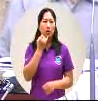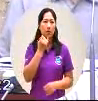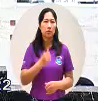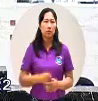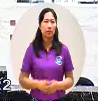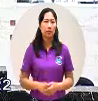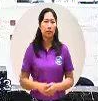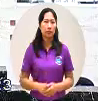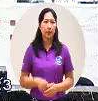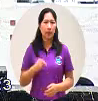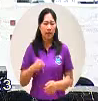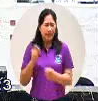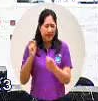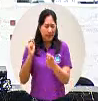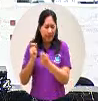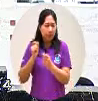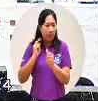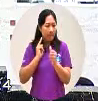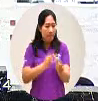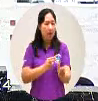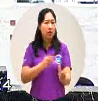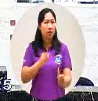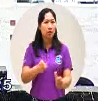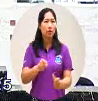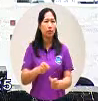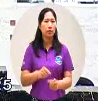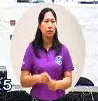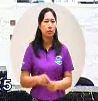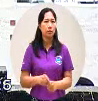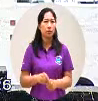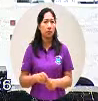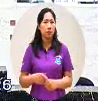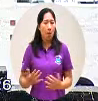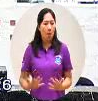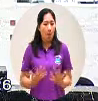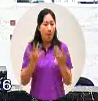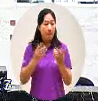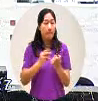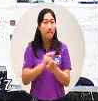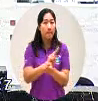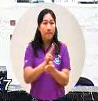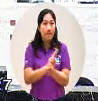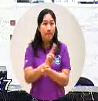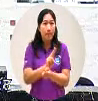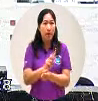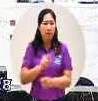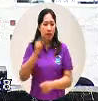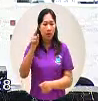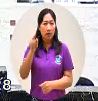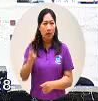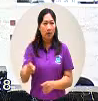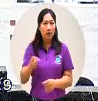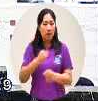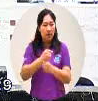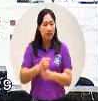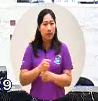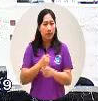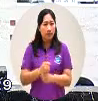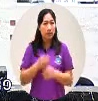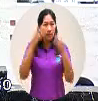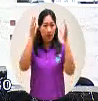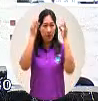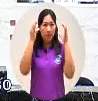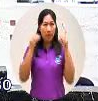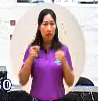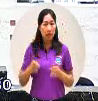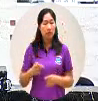就近甲派一个去，看要去。去伫茂林，阿是啥？ 南马夏， 南马夏，迄嘛合理啊。 我、哦、这个跟议